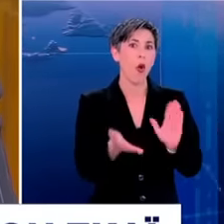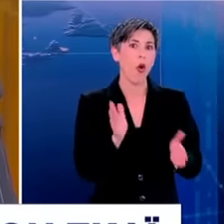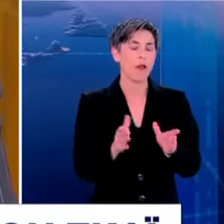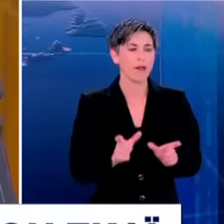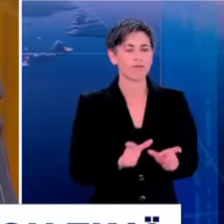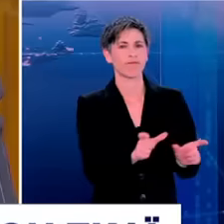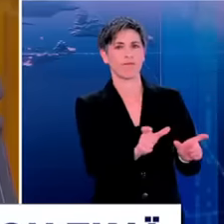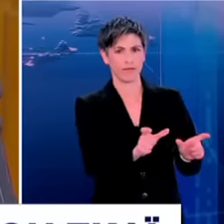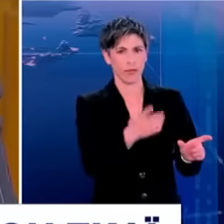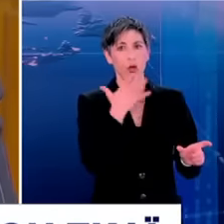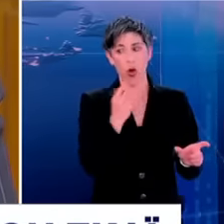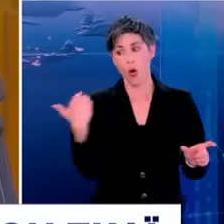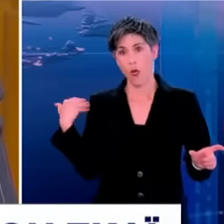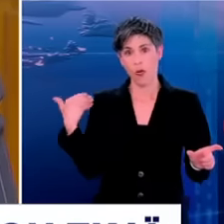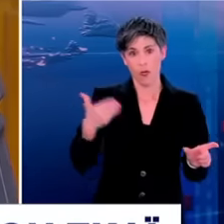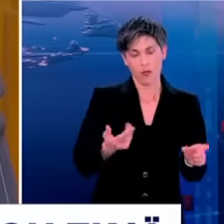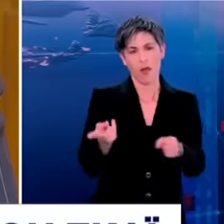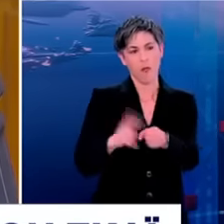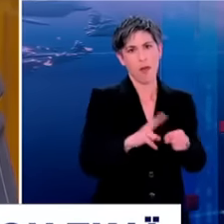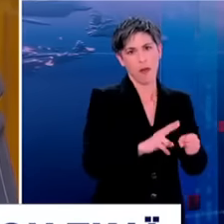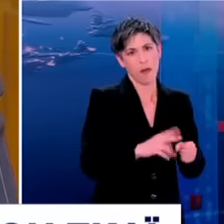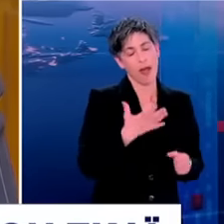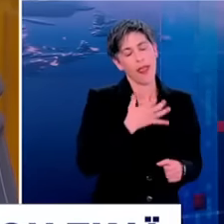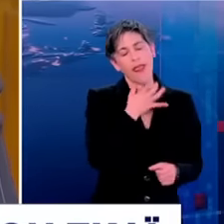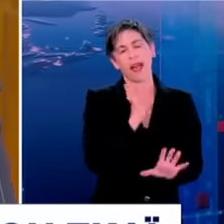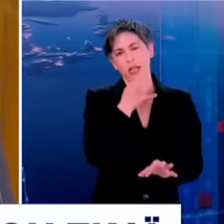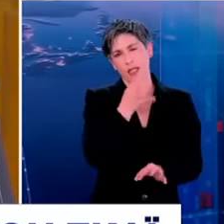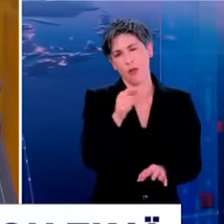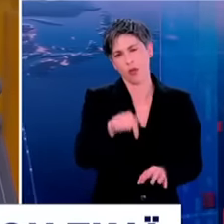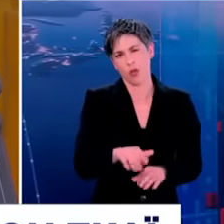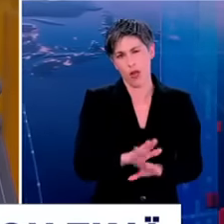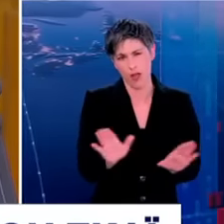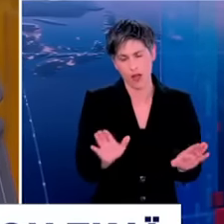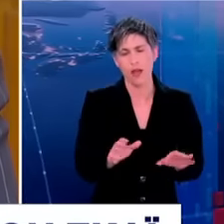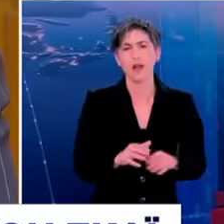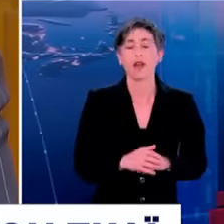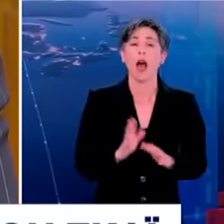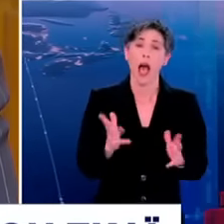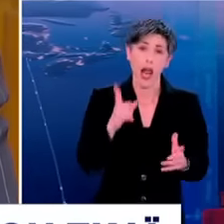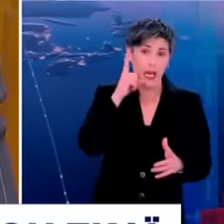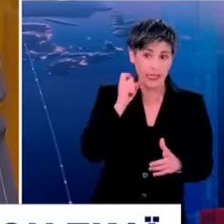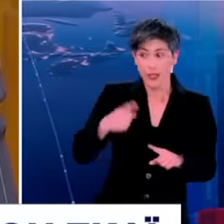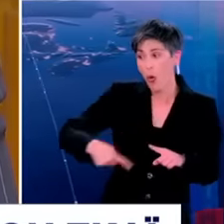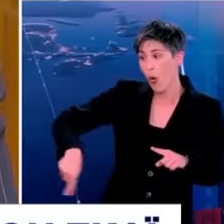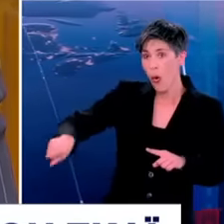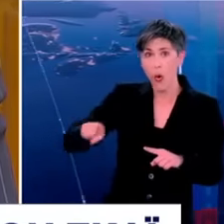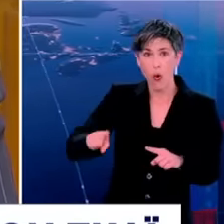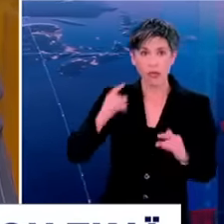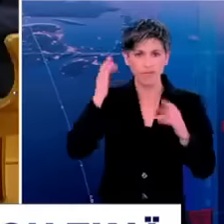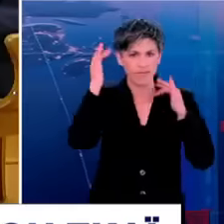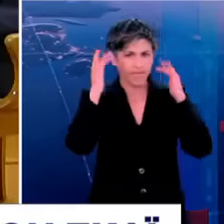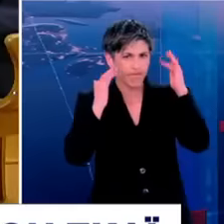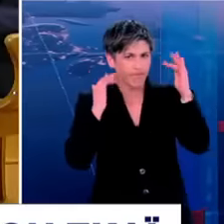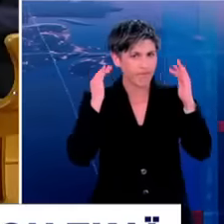θρηνήσει νεκρούς, δεν χρειάζεται να τα θυμίσω. Αυτό, ξέρετε, που όλοι αναρωτιούνται από τη μέρα που είδαμε αυτή